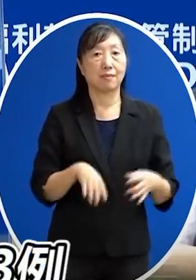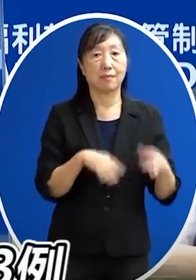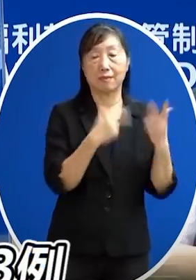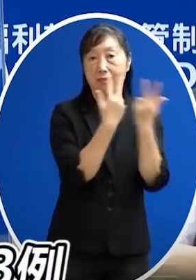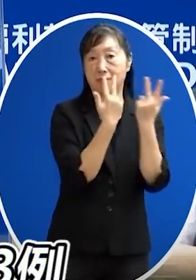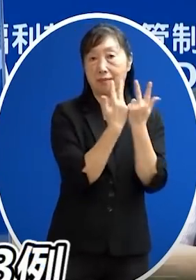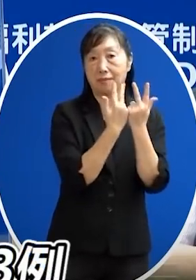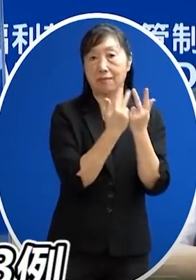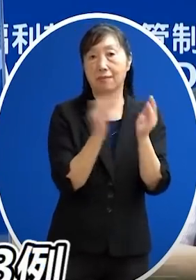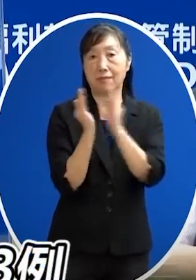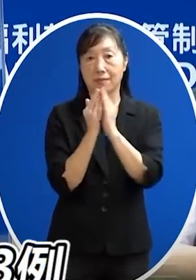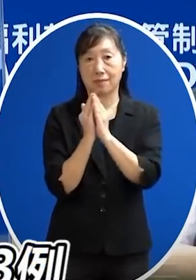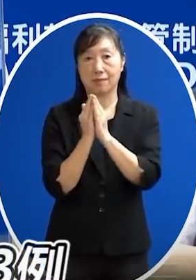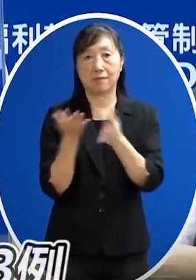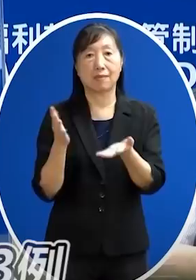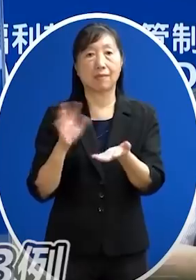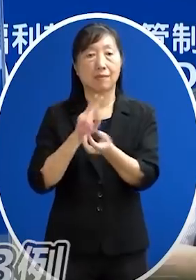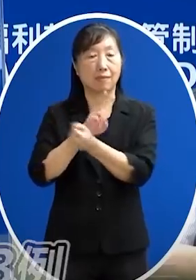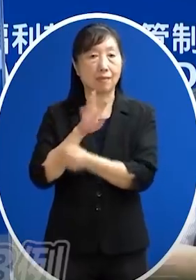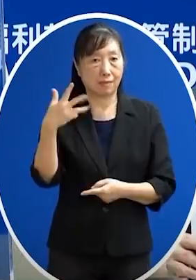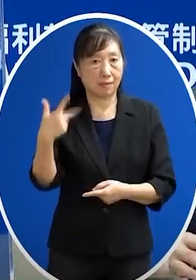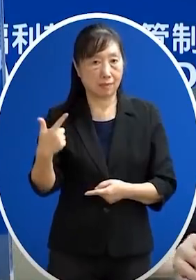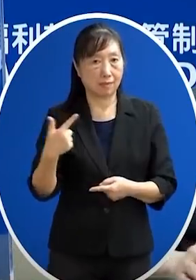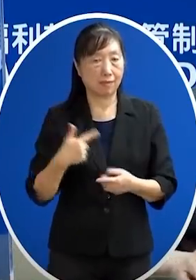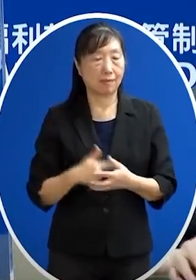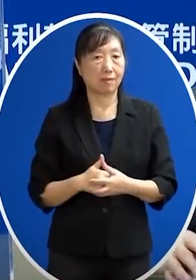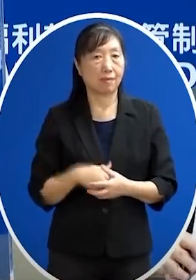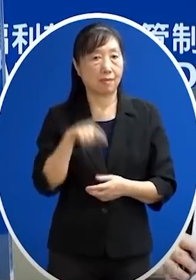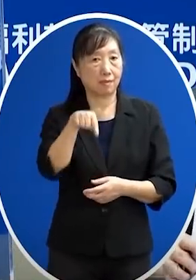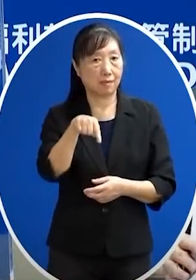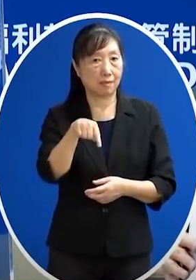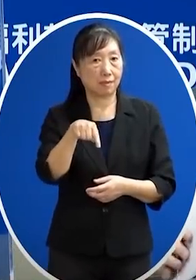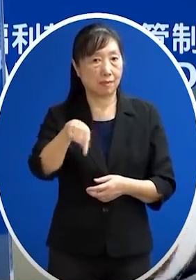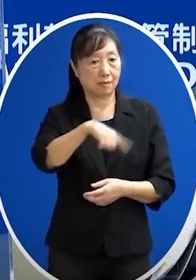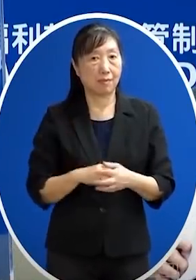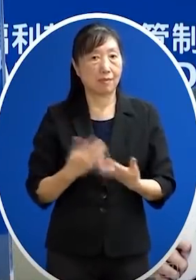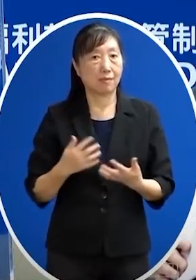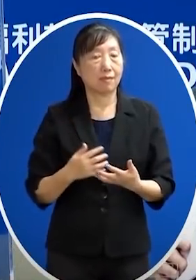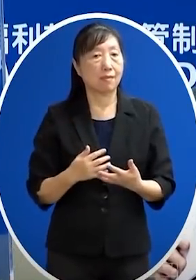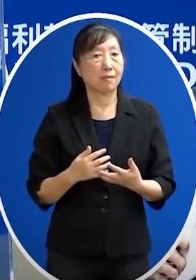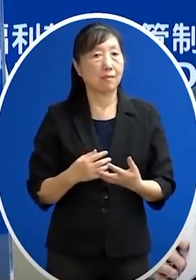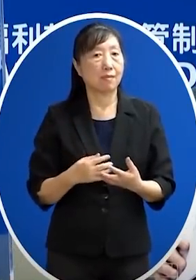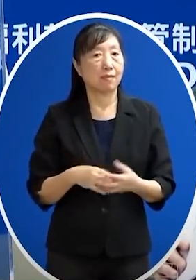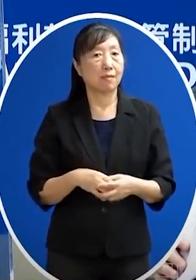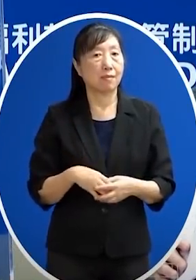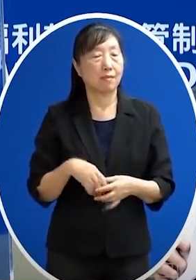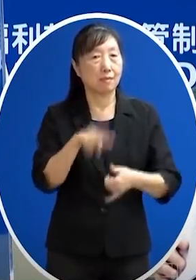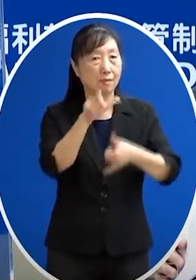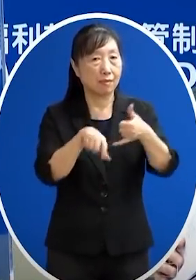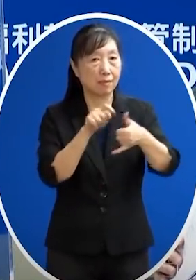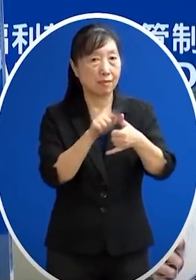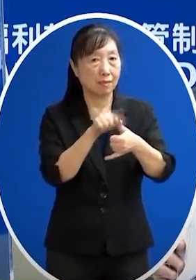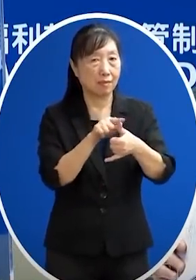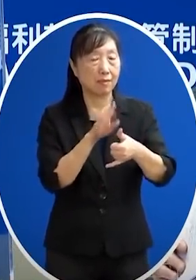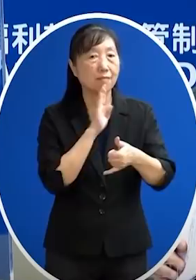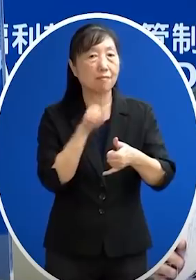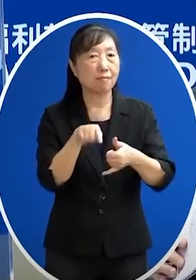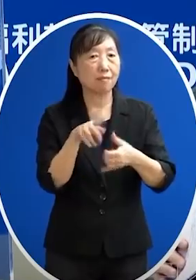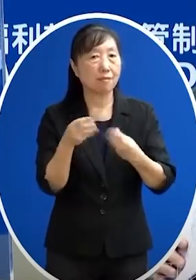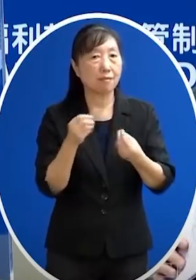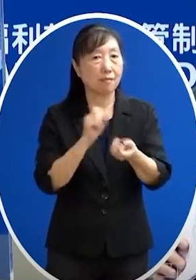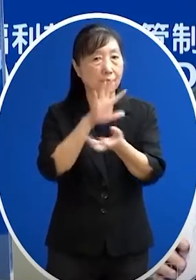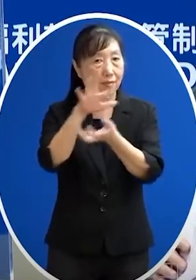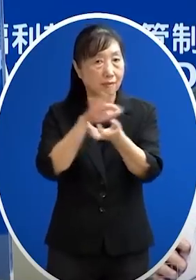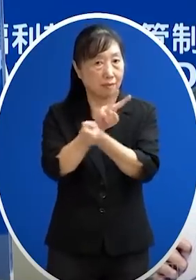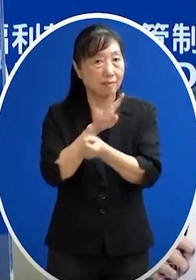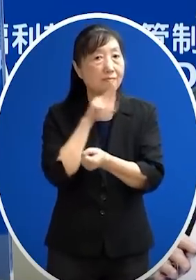北市、桃园市及云林县各一例。这里面大概我想两个案例，一个最主要是云林